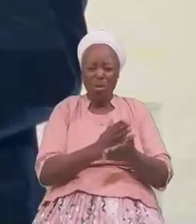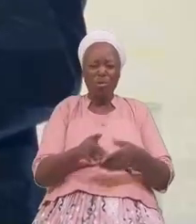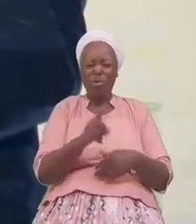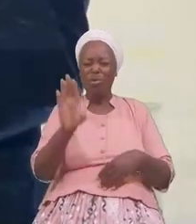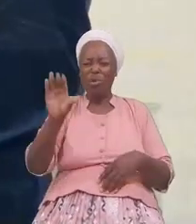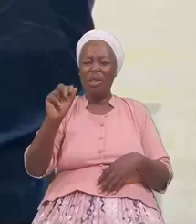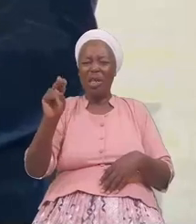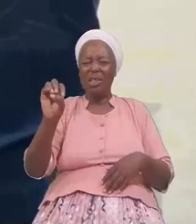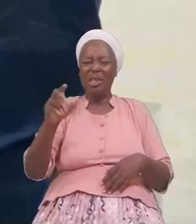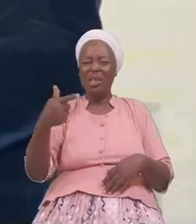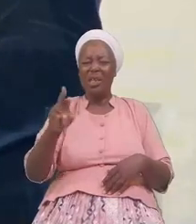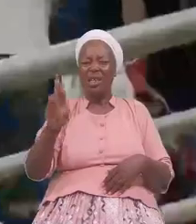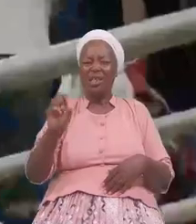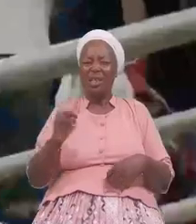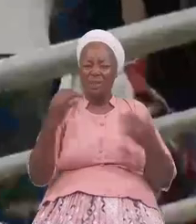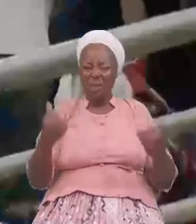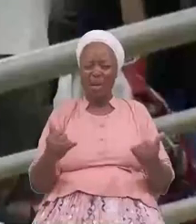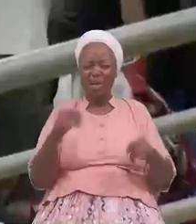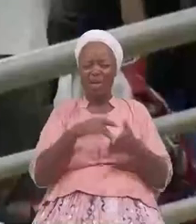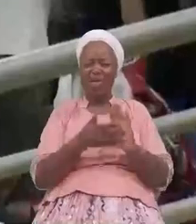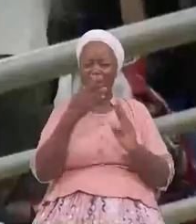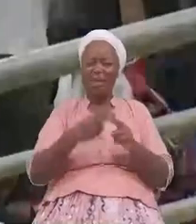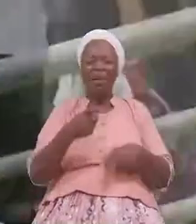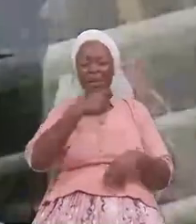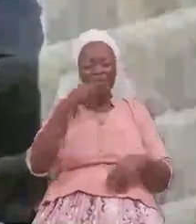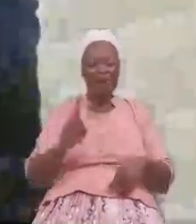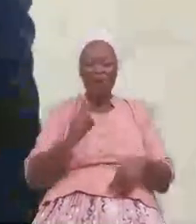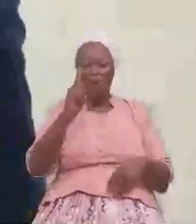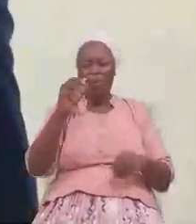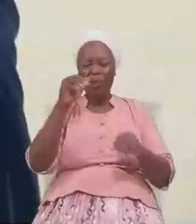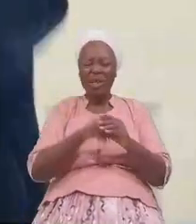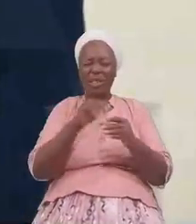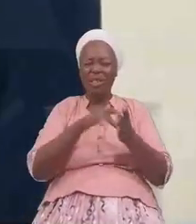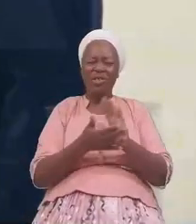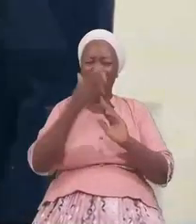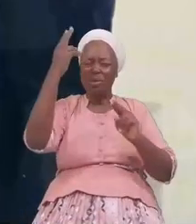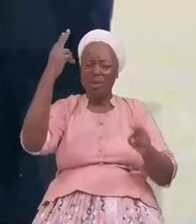cancer maintenant. Dessèche au nom de Jésus.